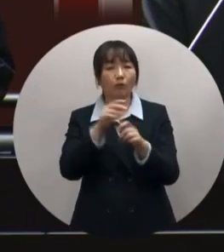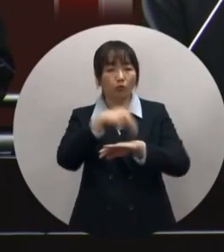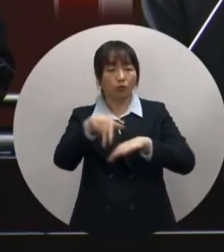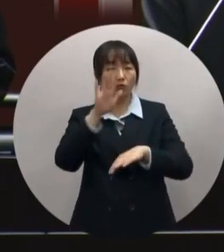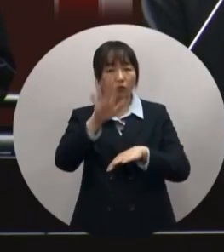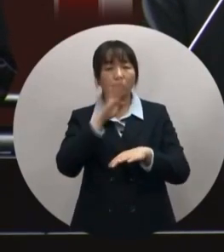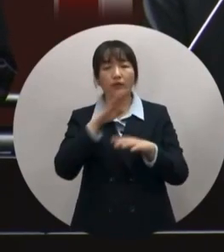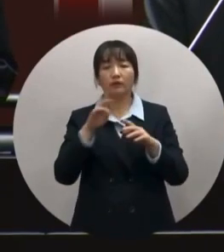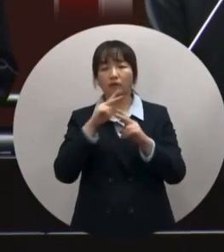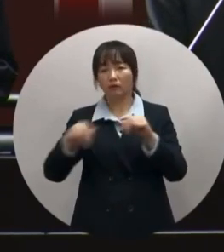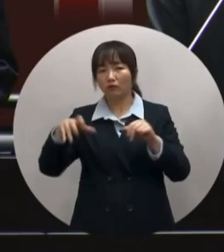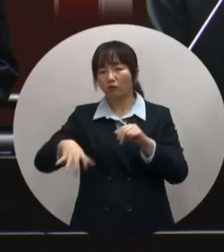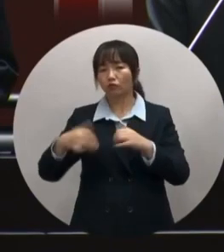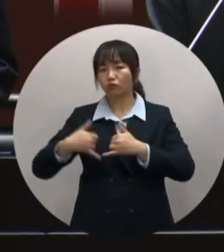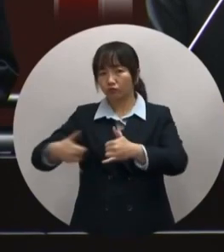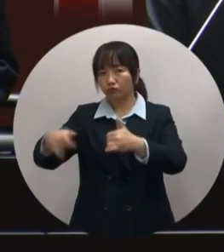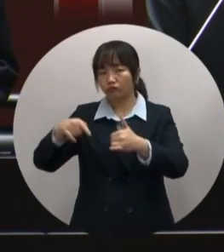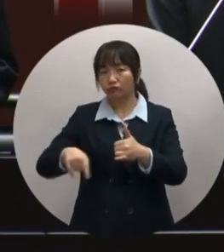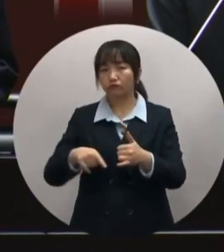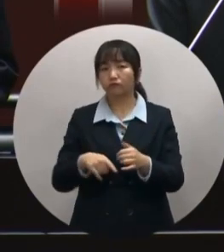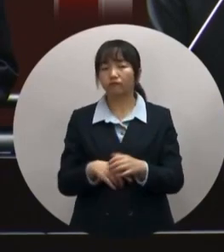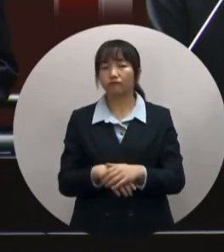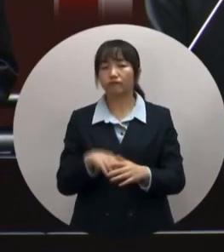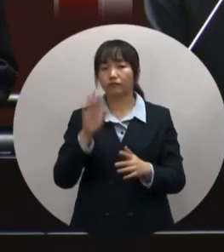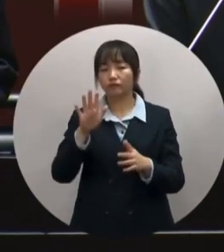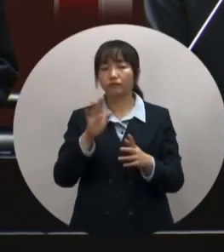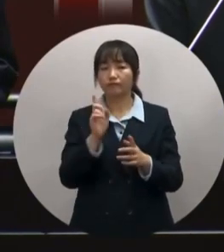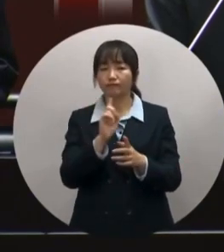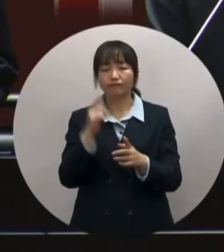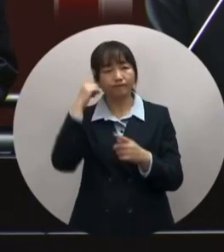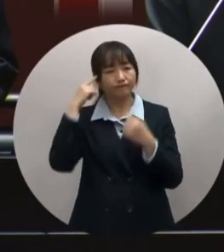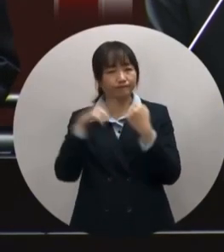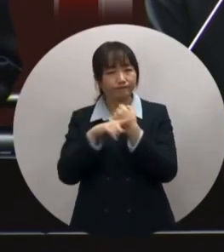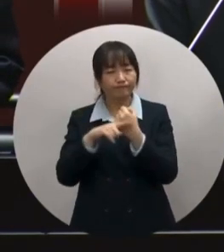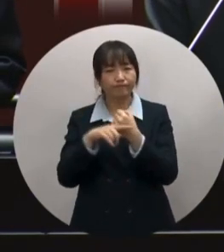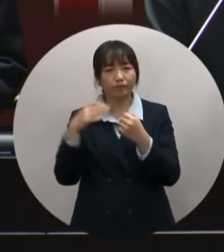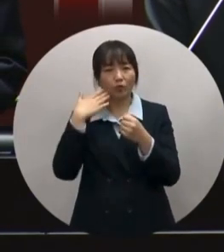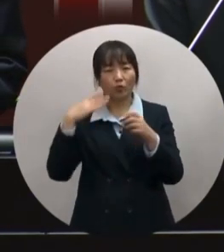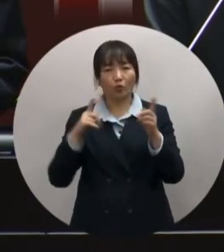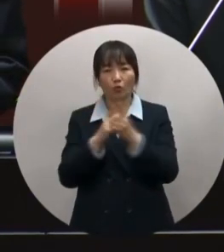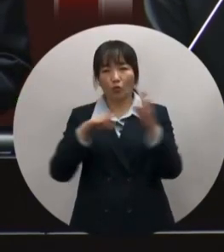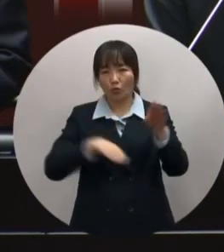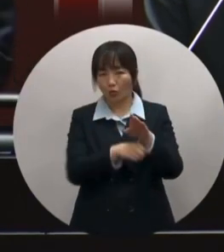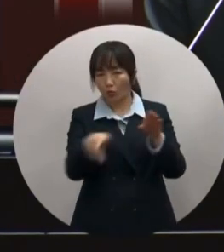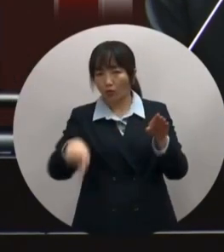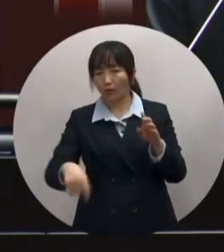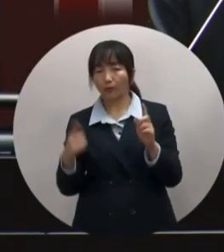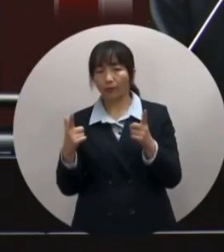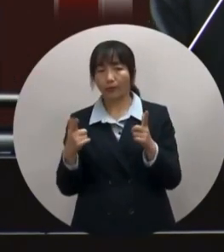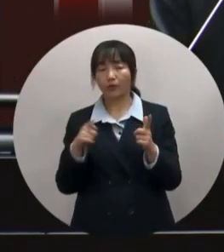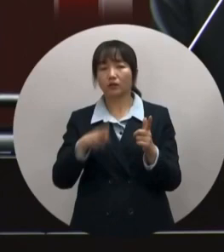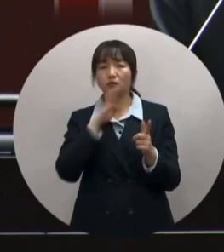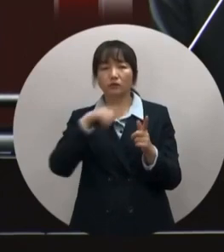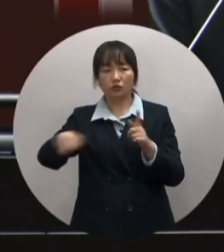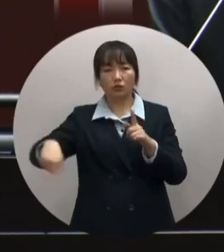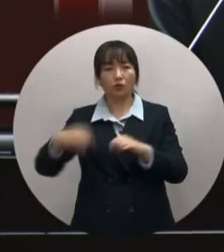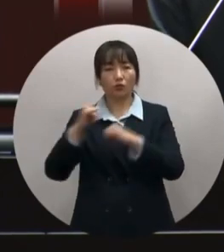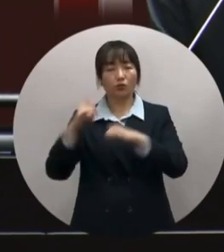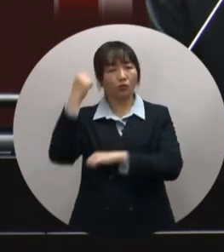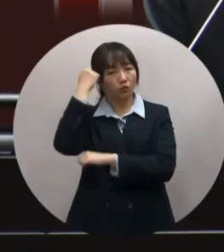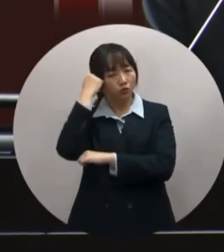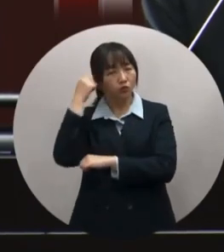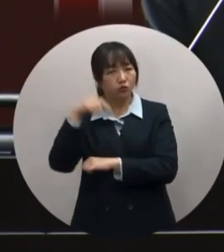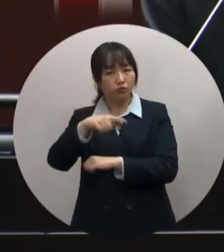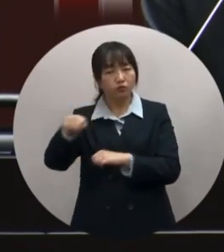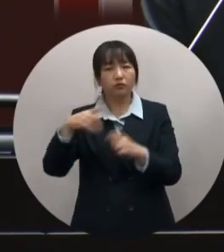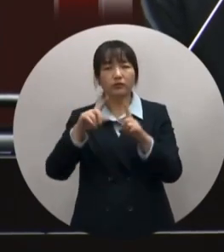的道路啊那當然就是就是比較不是下高速公路這個部分當地居民啊他